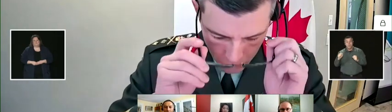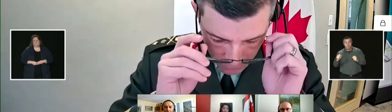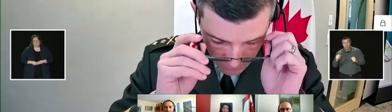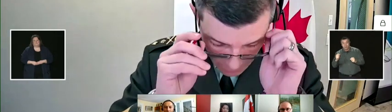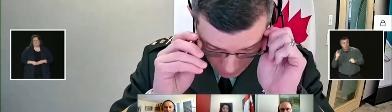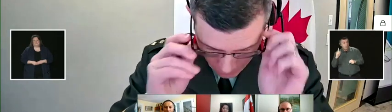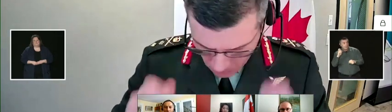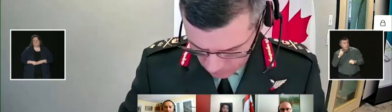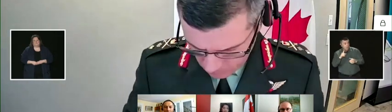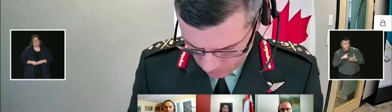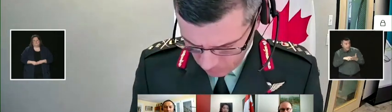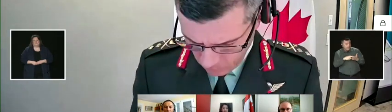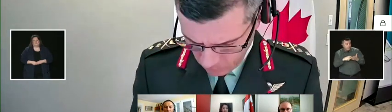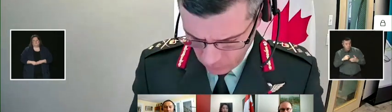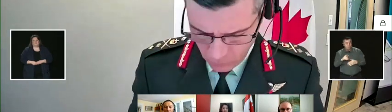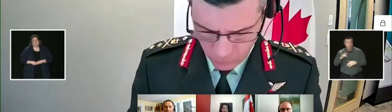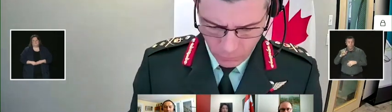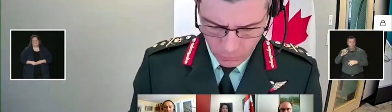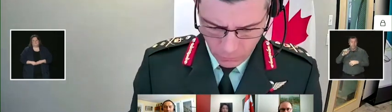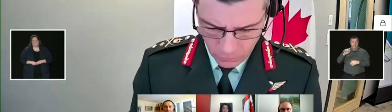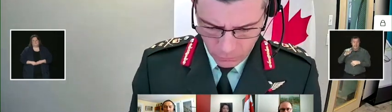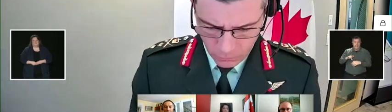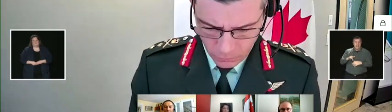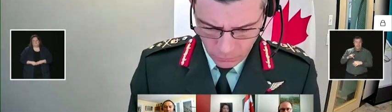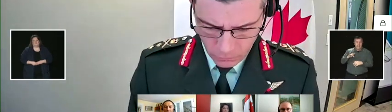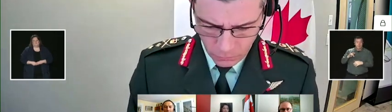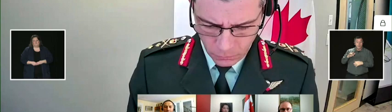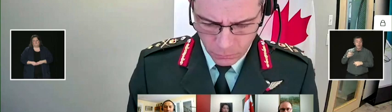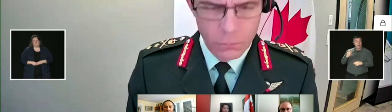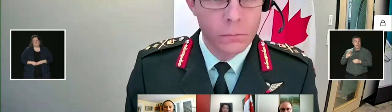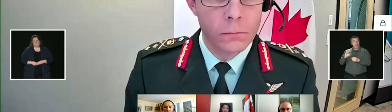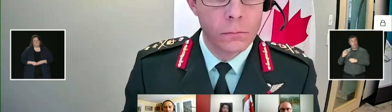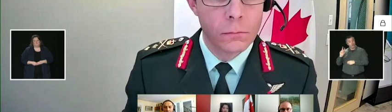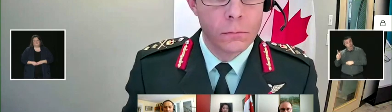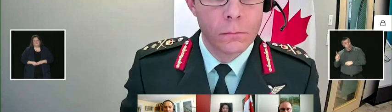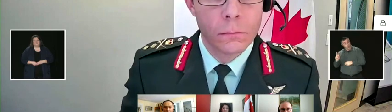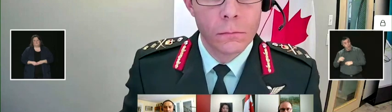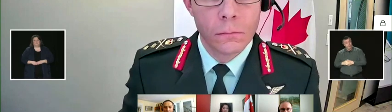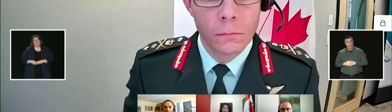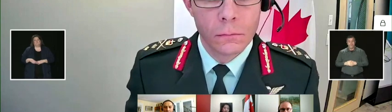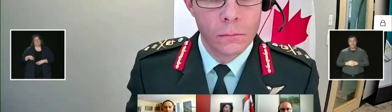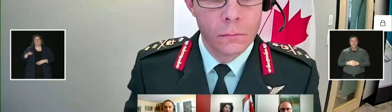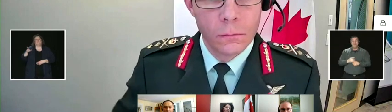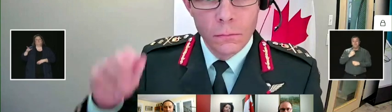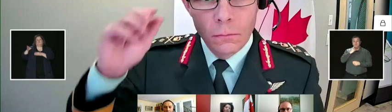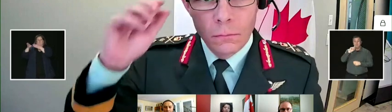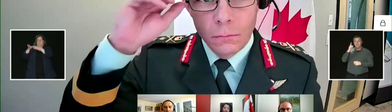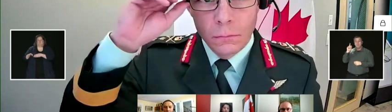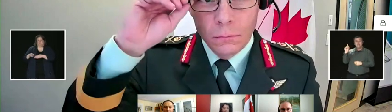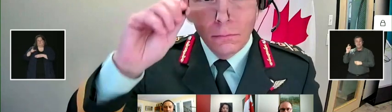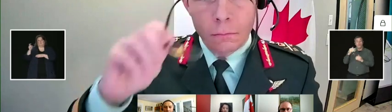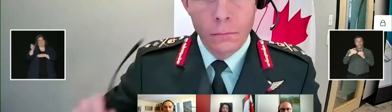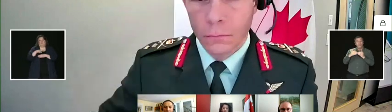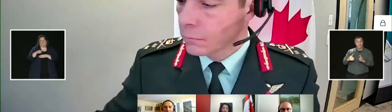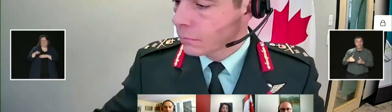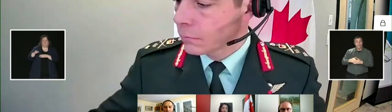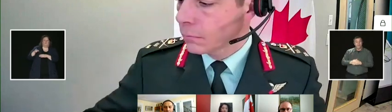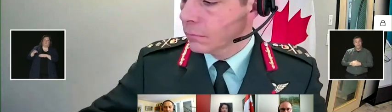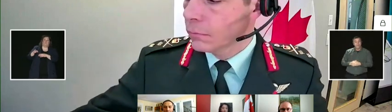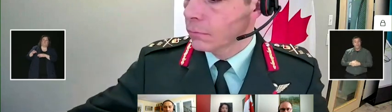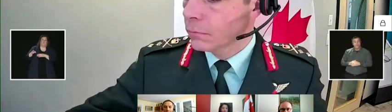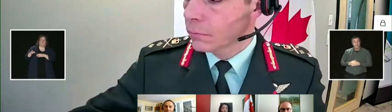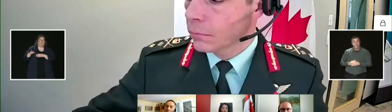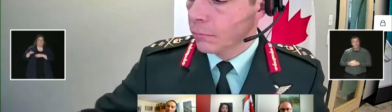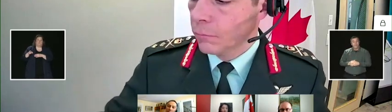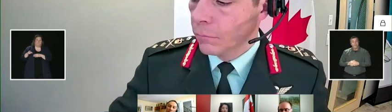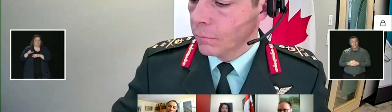à tout moment annuler votre question en appuyant sur les touches étoile 2. The first question is from, la première question